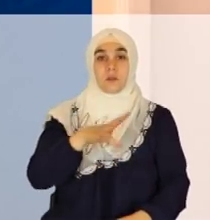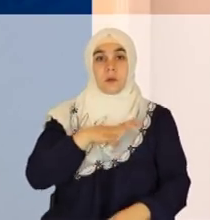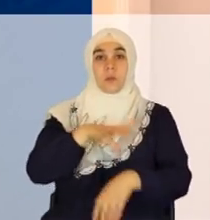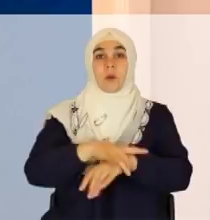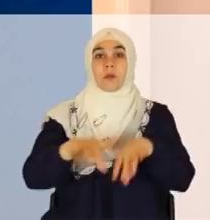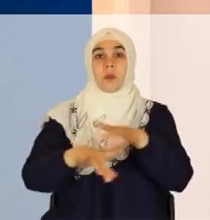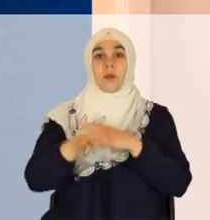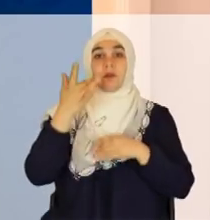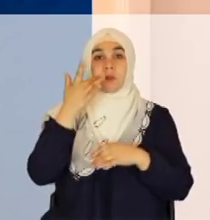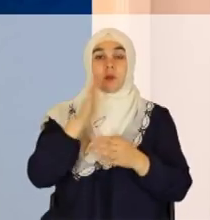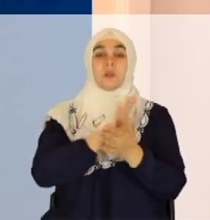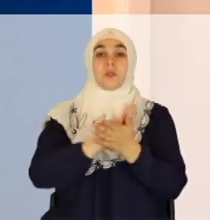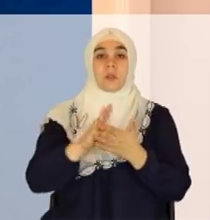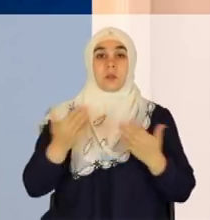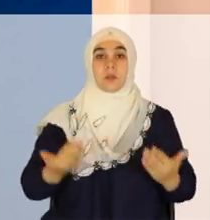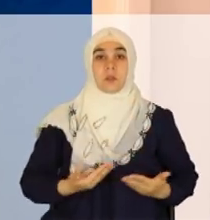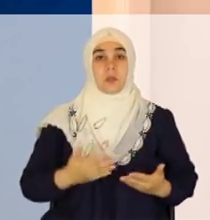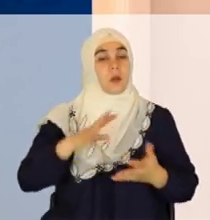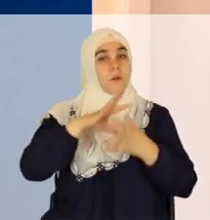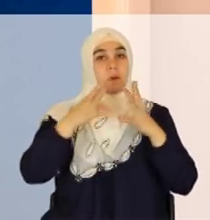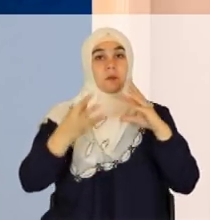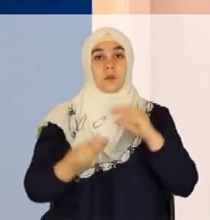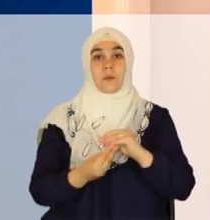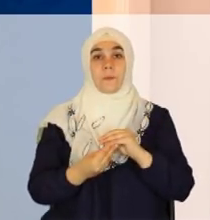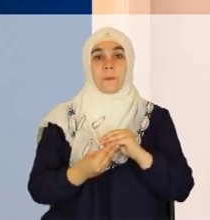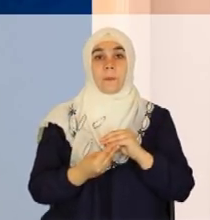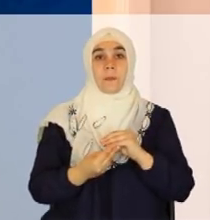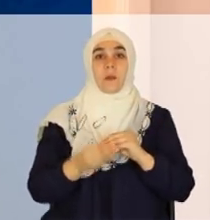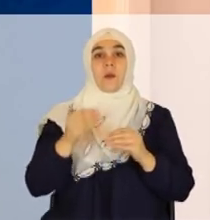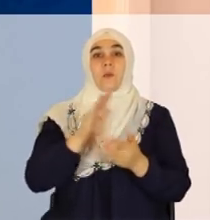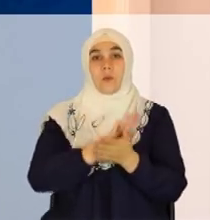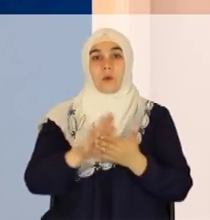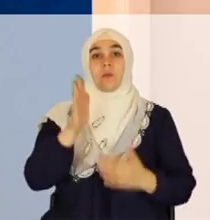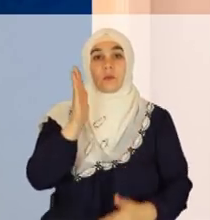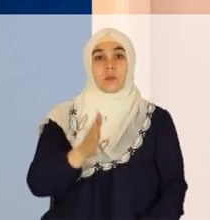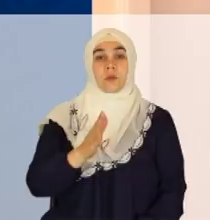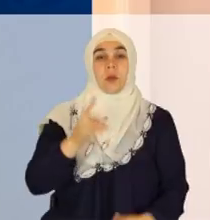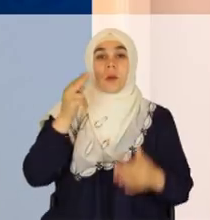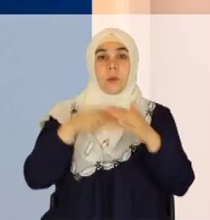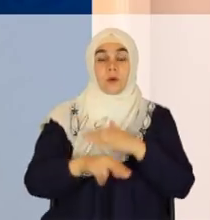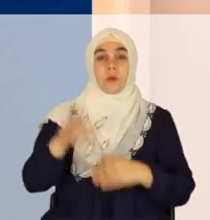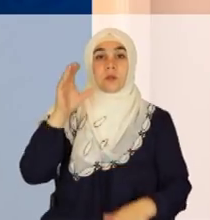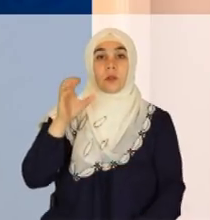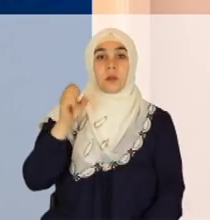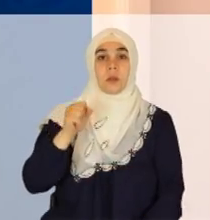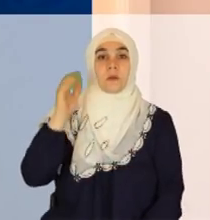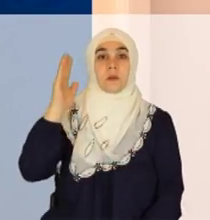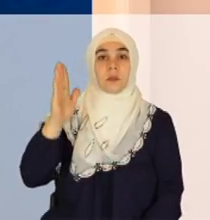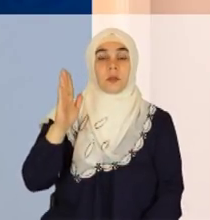bende paklı olsun. Hama taraftan pak olsun. Peygamberimiz aleyhissalatu